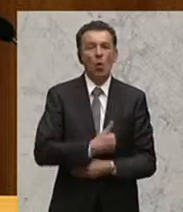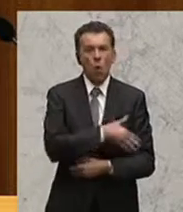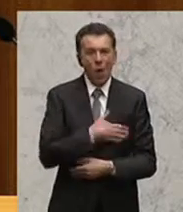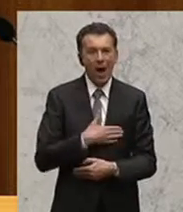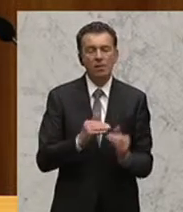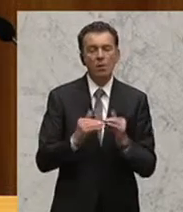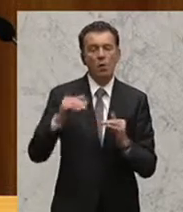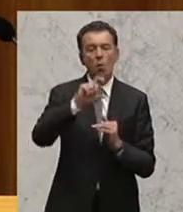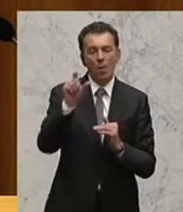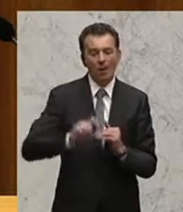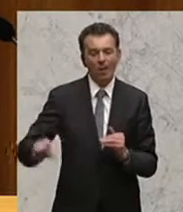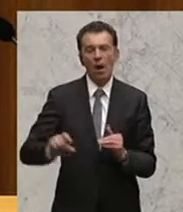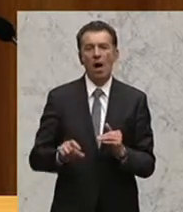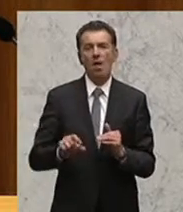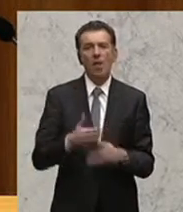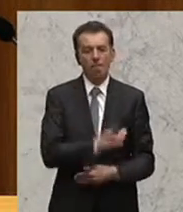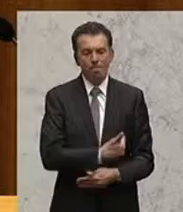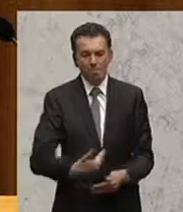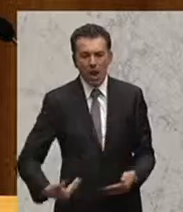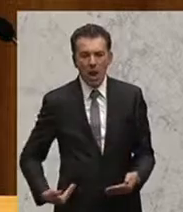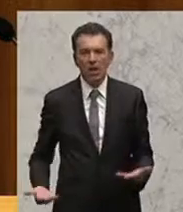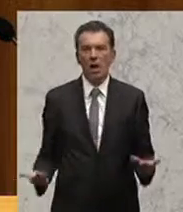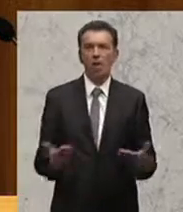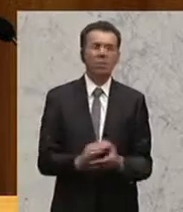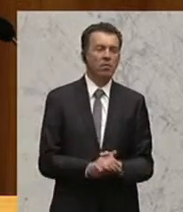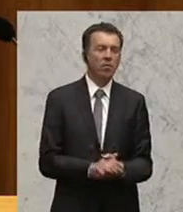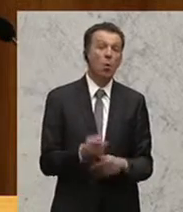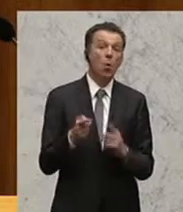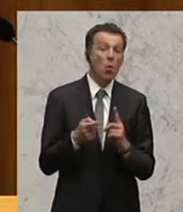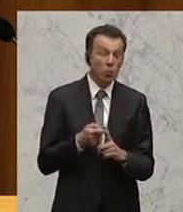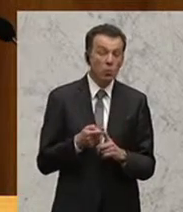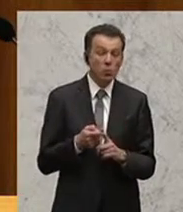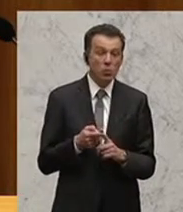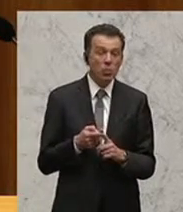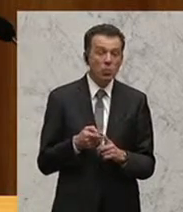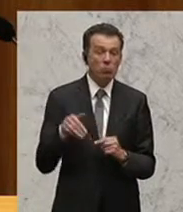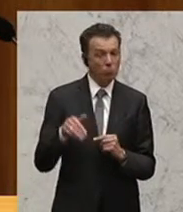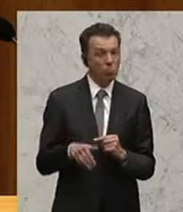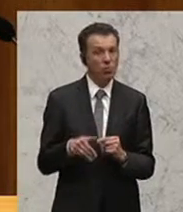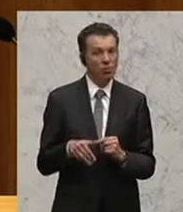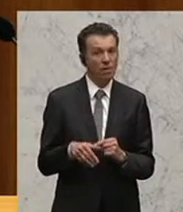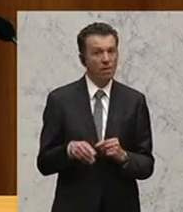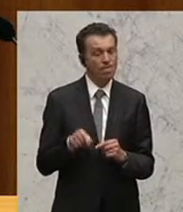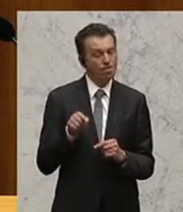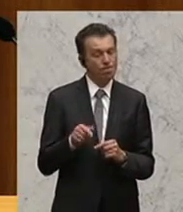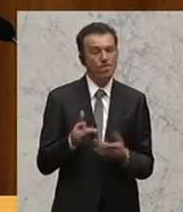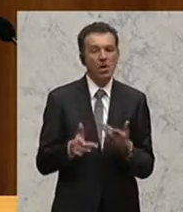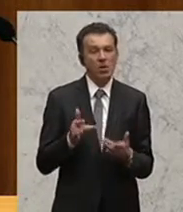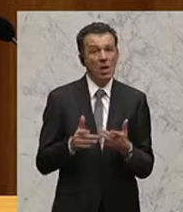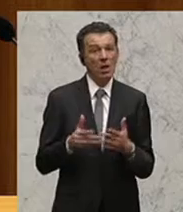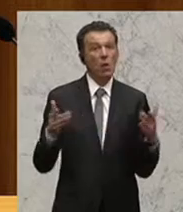auf Oberitalien, auf den Balkanbereich. Und man musste, und das ist in Wahrheit wahrscheinlich einer der